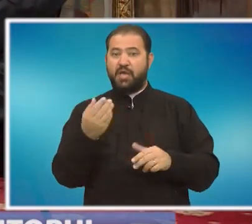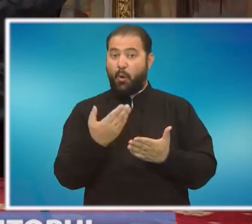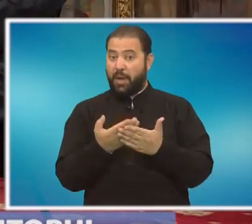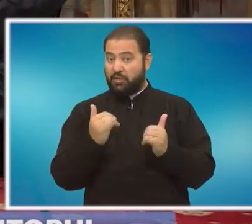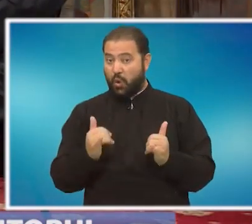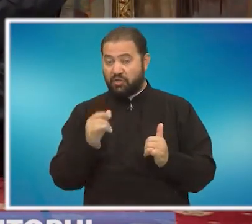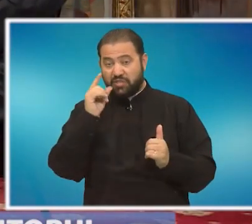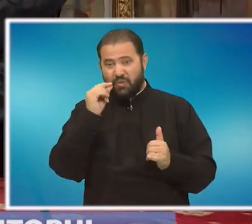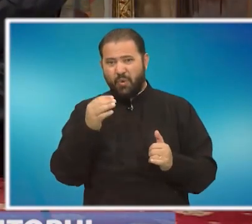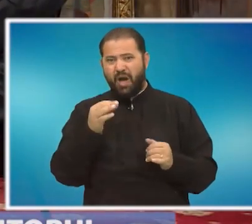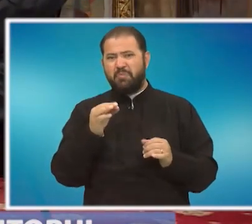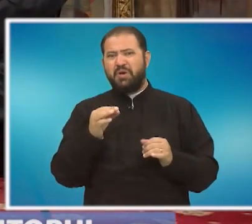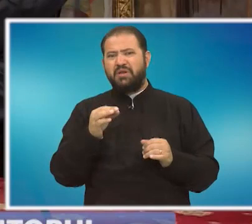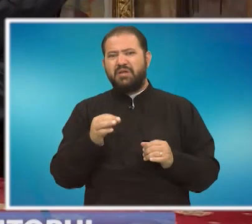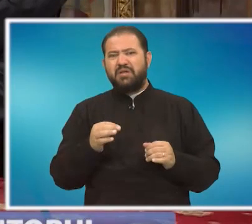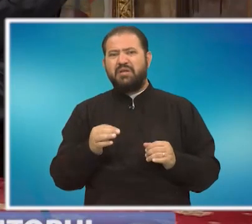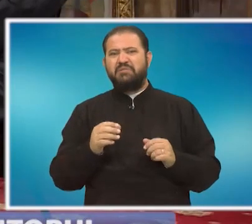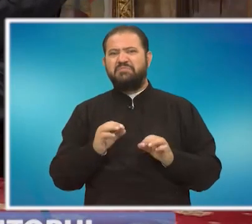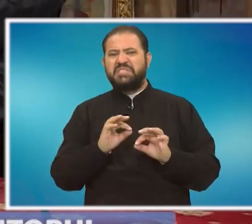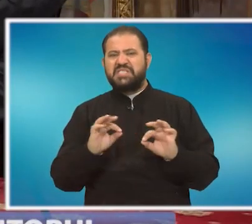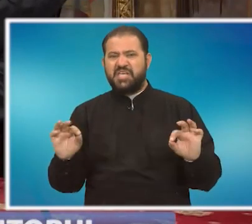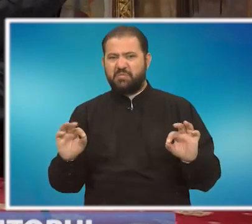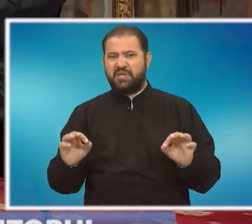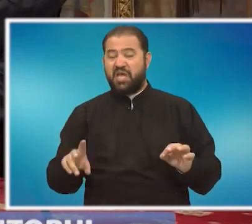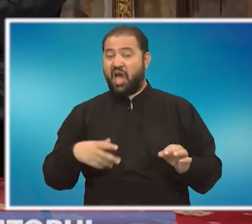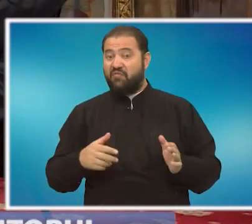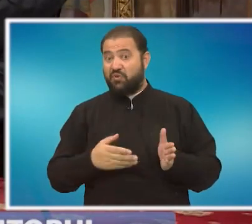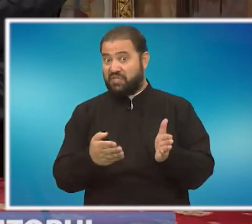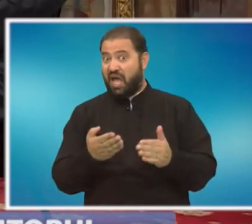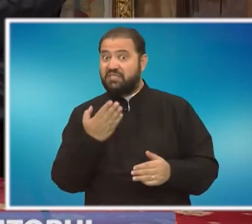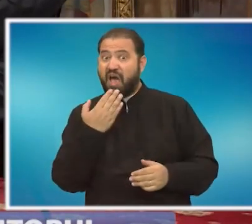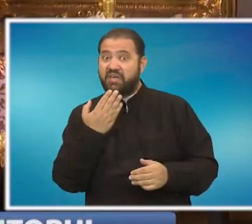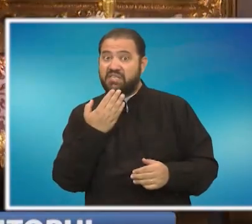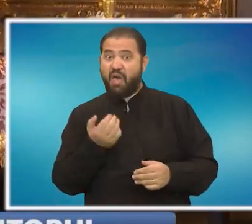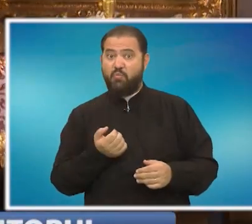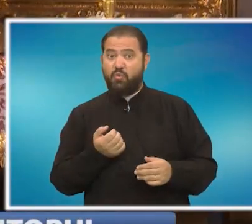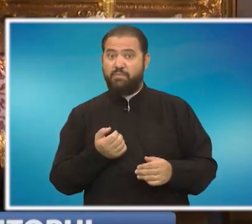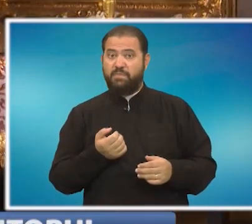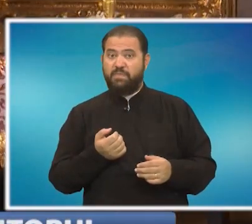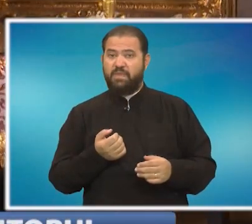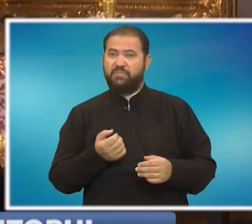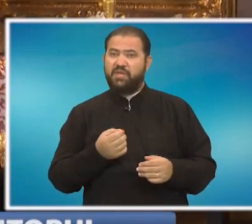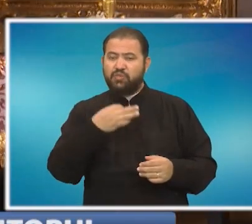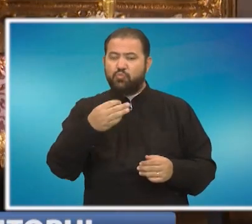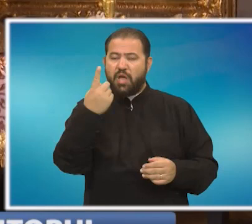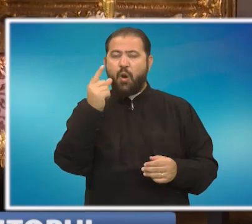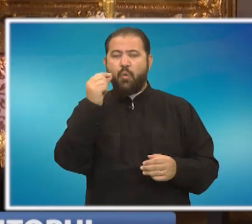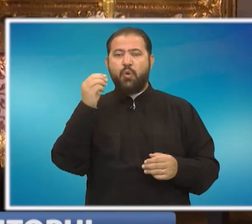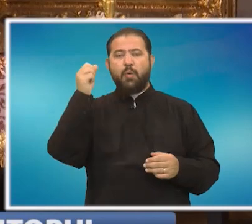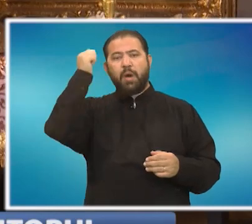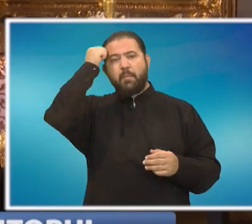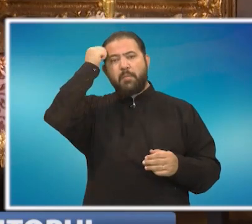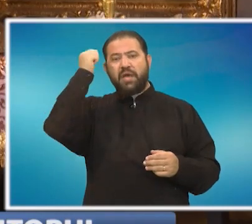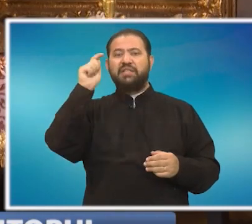Oamenii simpli dintotdeauna au fost dați ca exemplu. Petrețuța vorbea de bătrâna